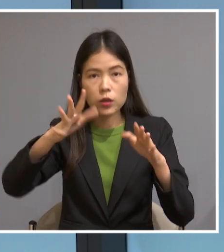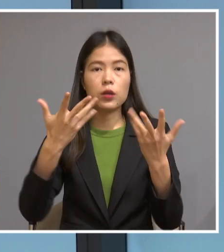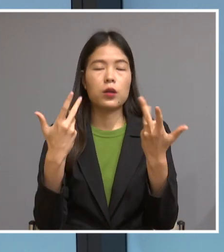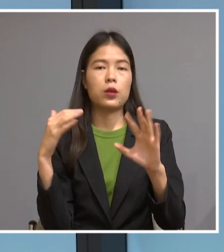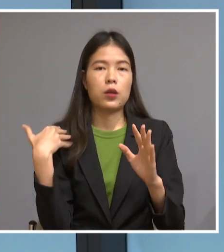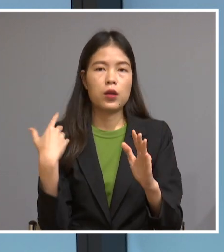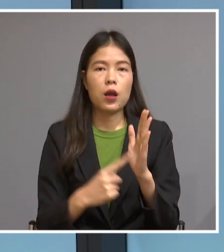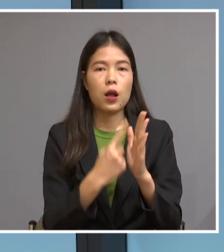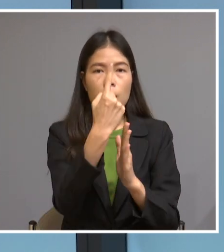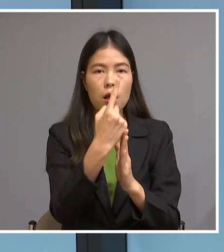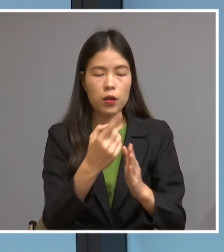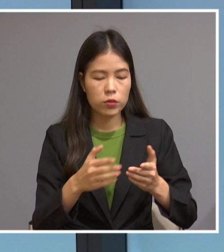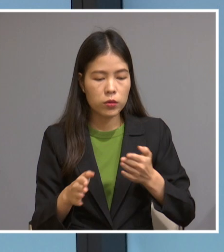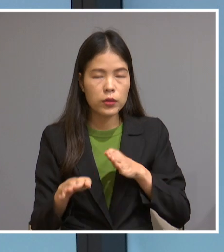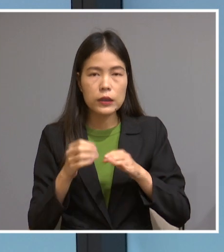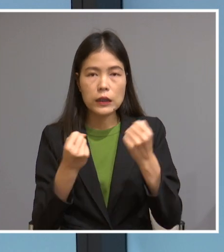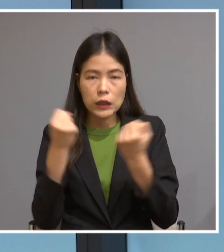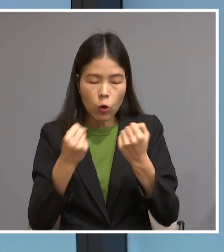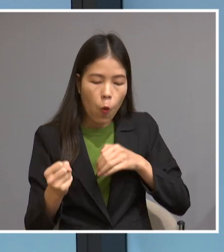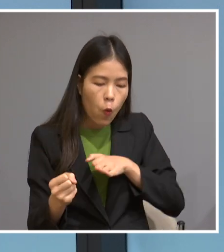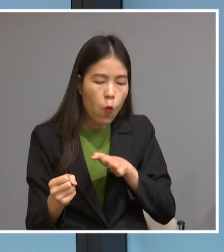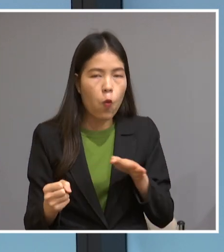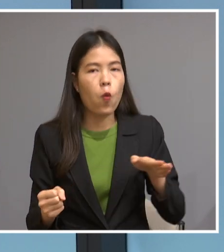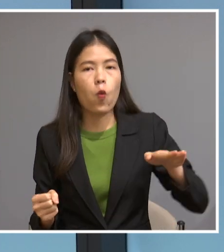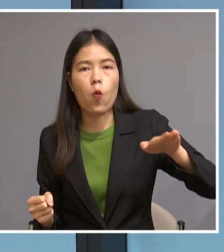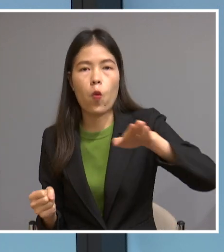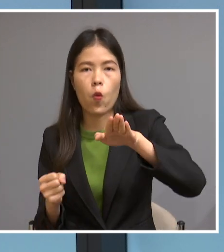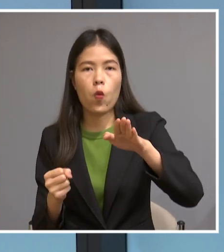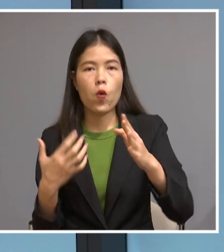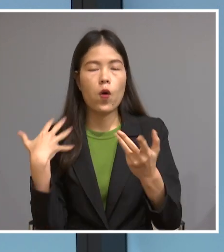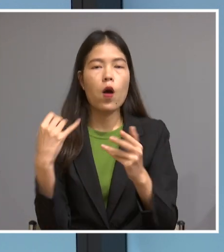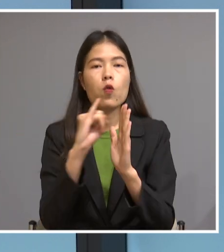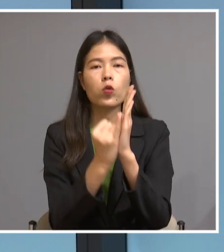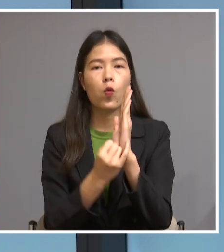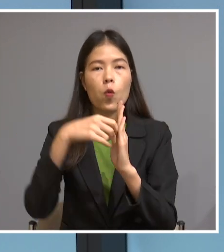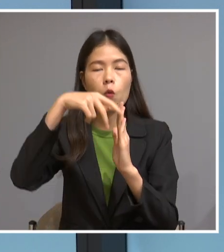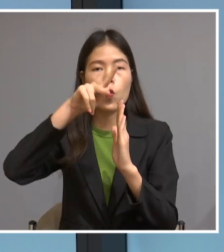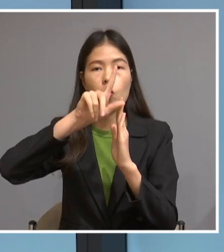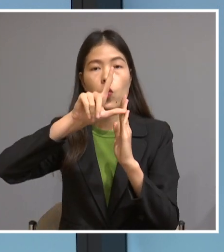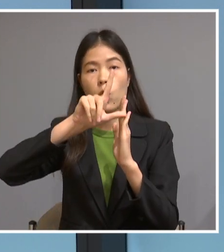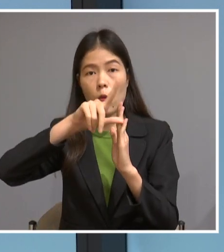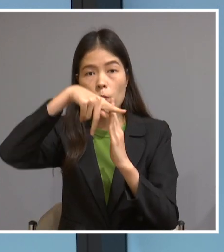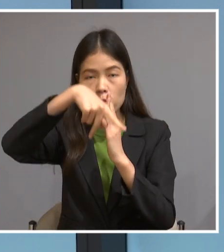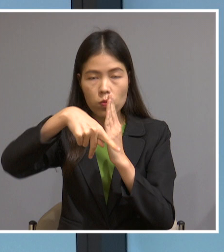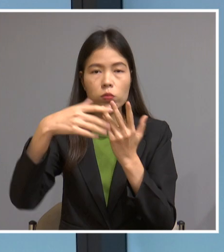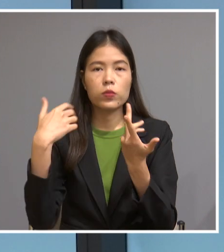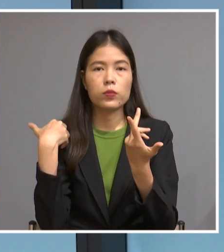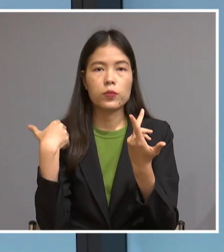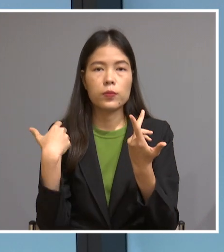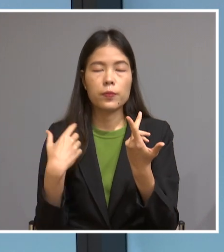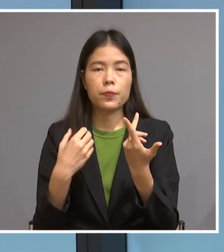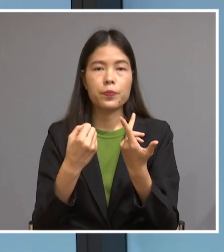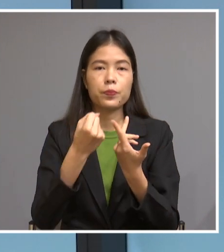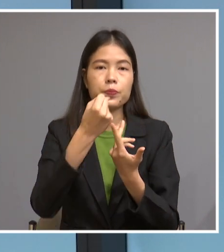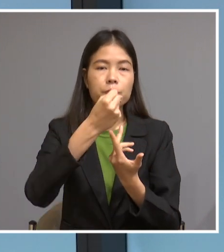meuron ampeur gorm thongตัดผ่านเข้าพ้ที่จัหวดBuildมีระยะทางประมาณ 12.4 gm